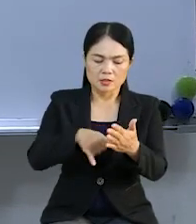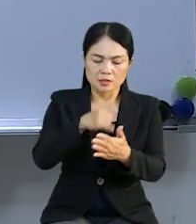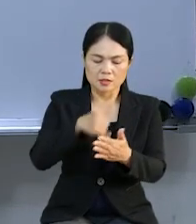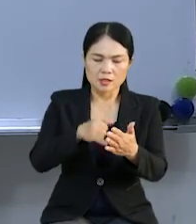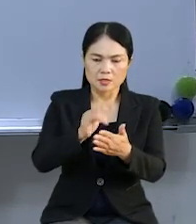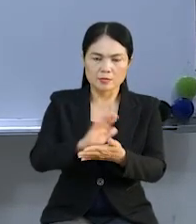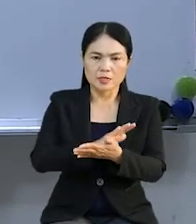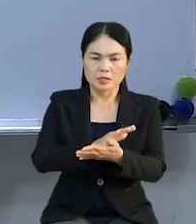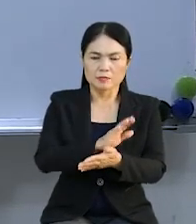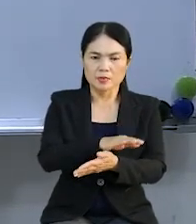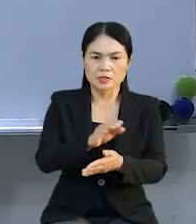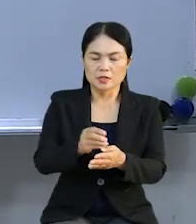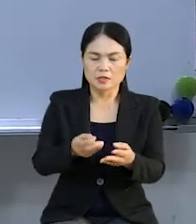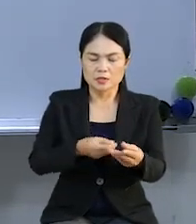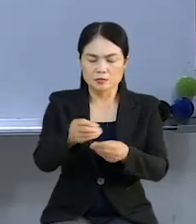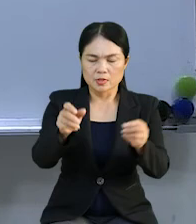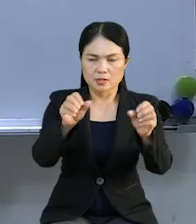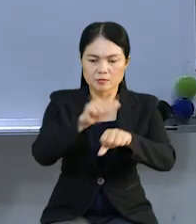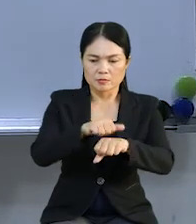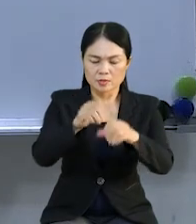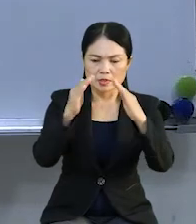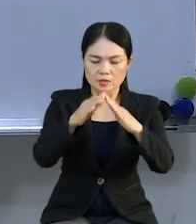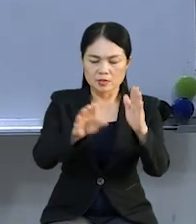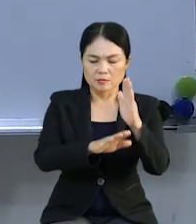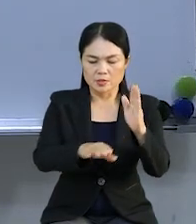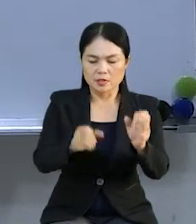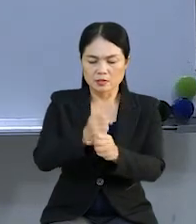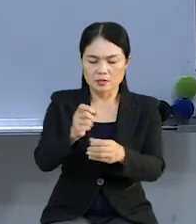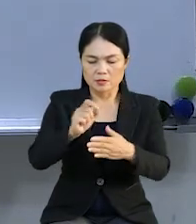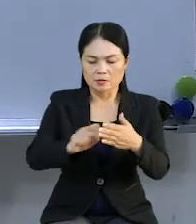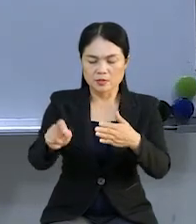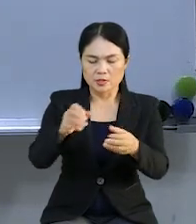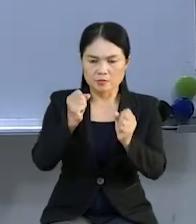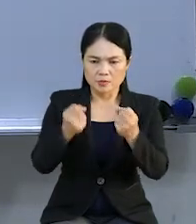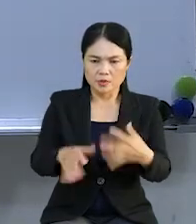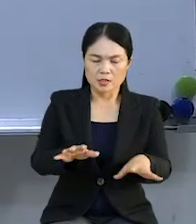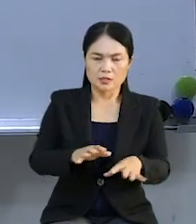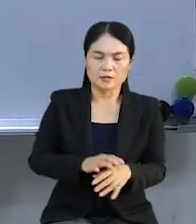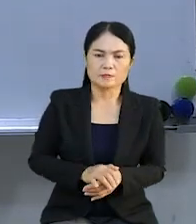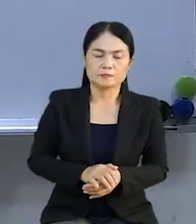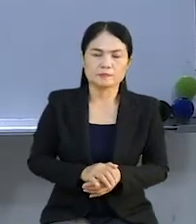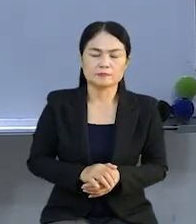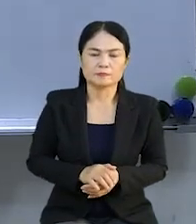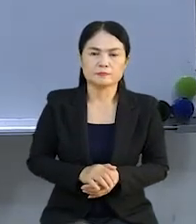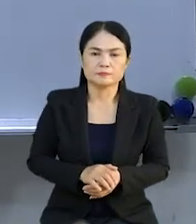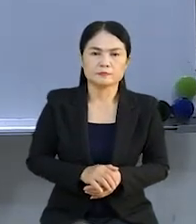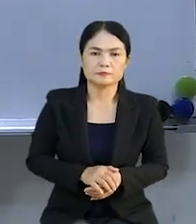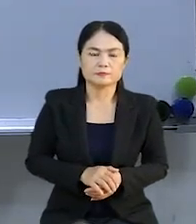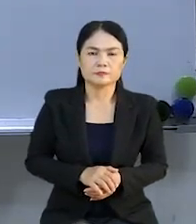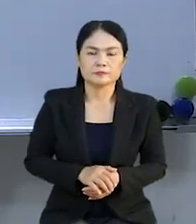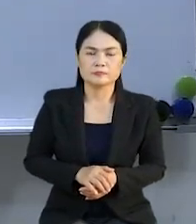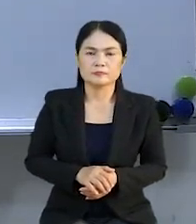ลายหลายเลยครูสมดอกเกาเตะเจงนะคนสำคัญตะกนเทือกำนายรุ่ยรอหาย